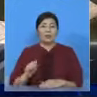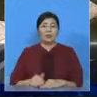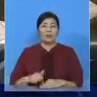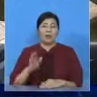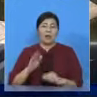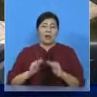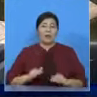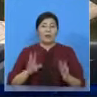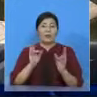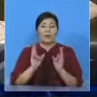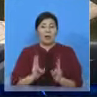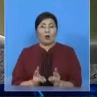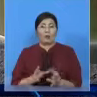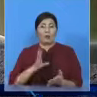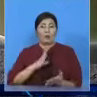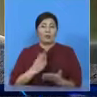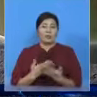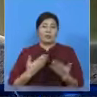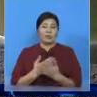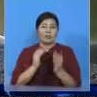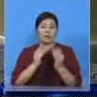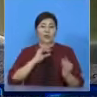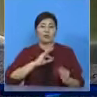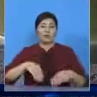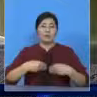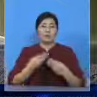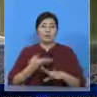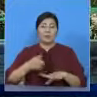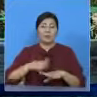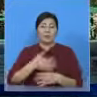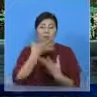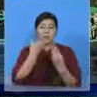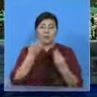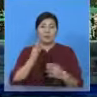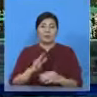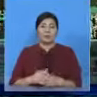жібермеді. Ал жаңа нысанның қолданысқа берілуі бар қиындықты ұмыттырып жібергендей.